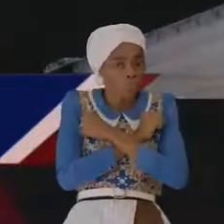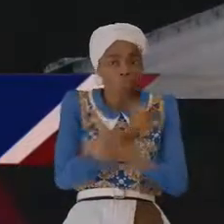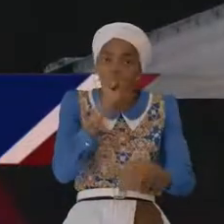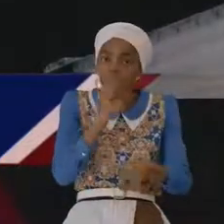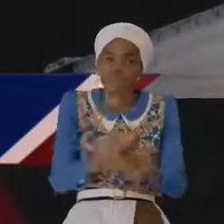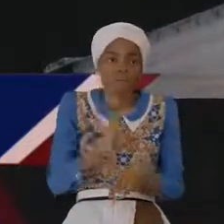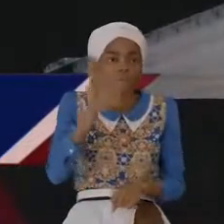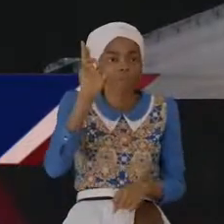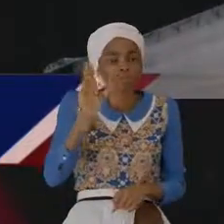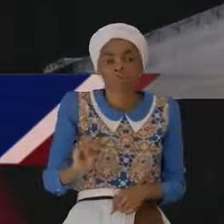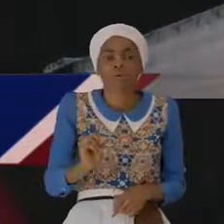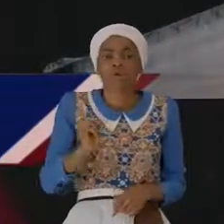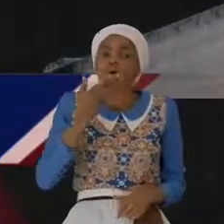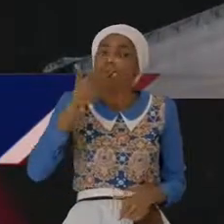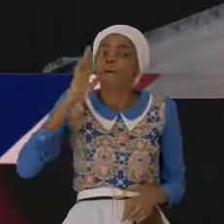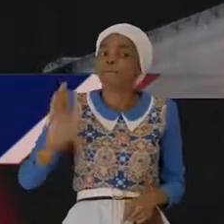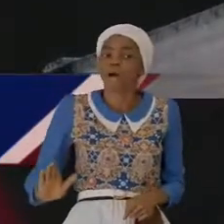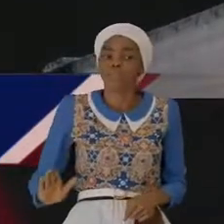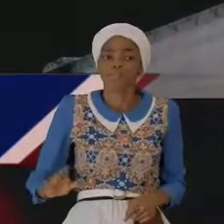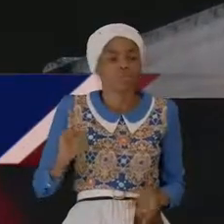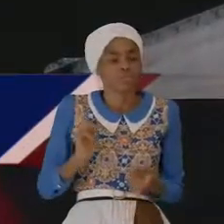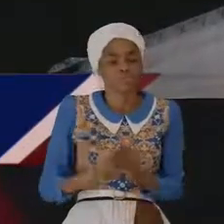point de mal au prochain.